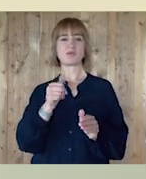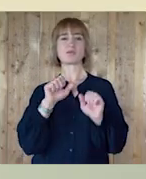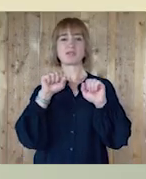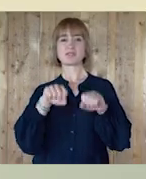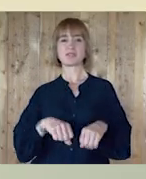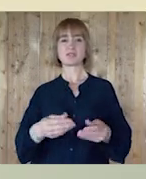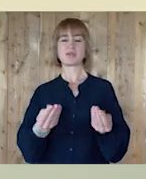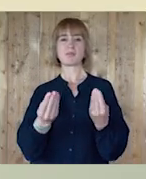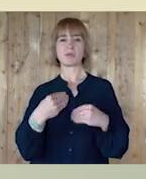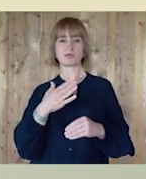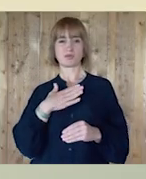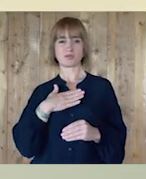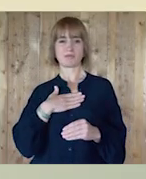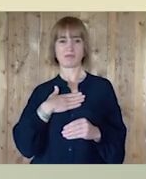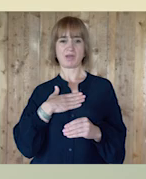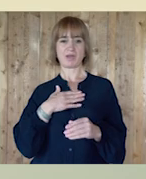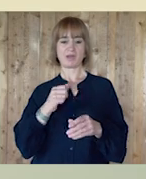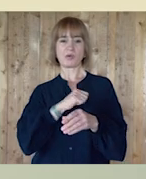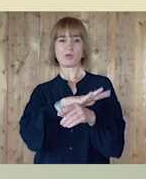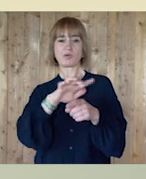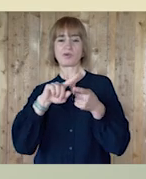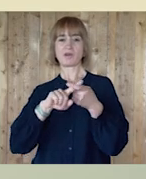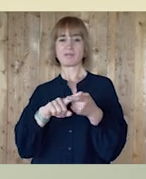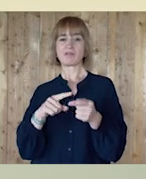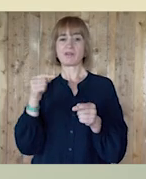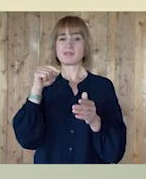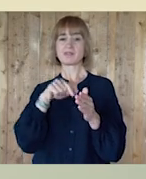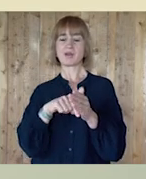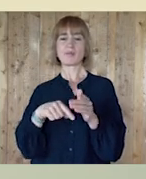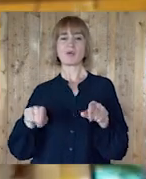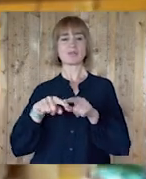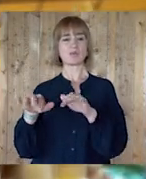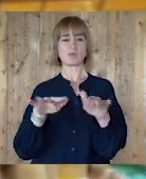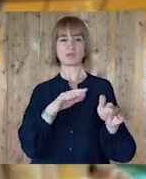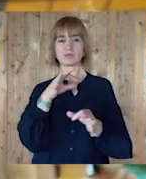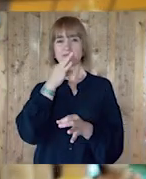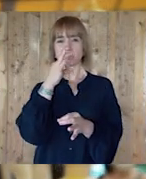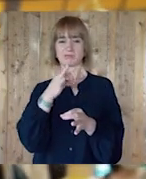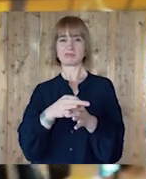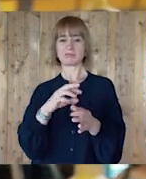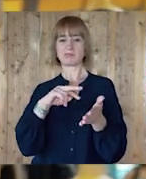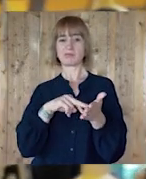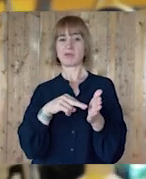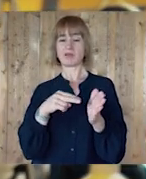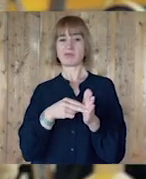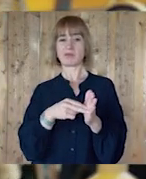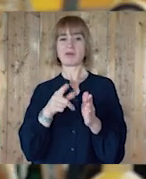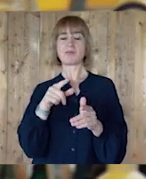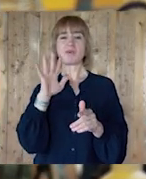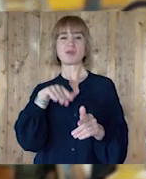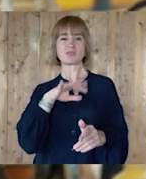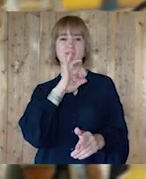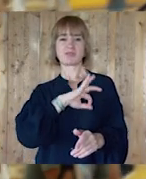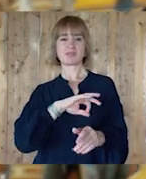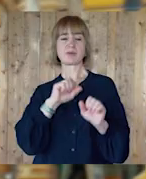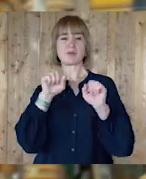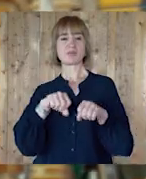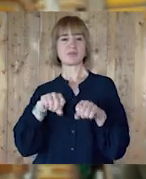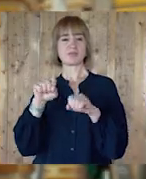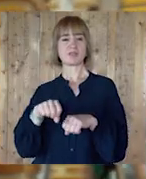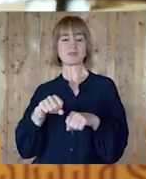შესაძლებლობები. აჭარაში, როგორც კი მოგვეცა შესაძლებლობა ჩვენ აი პანდემიის გამო ეს მასშტაბური ღონისძიებების